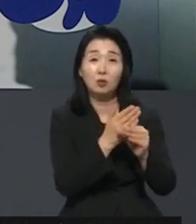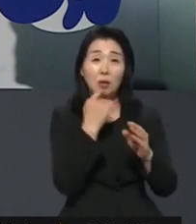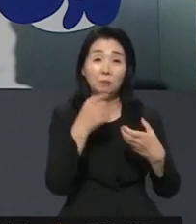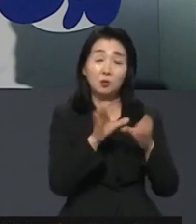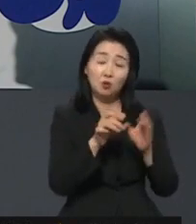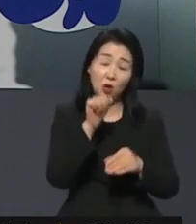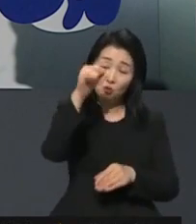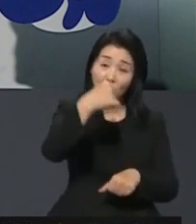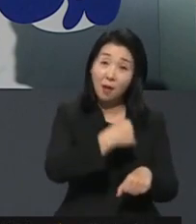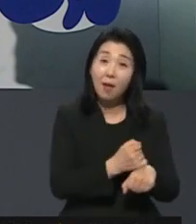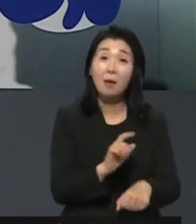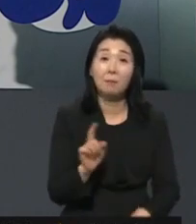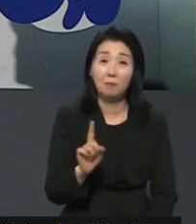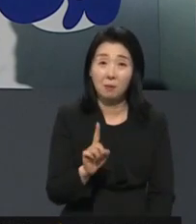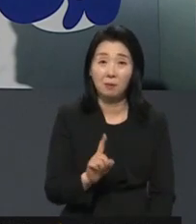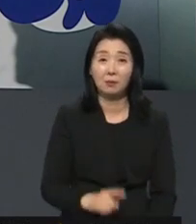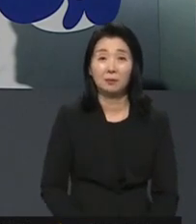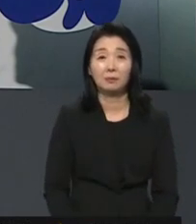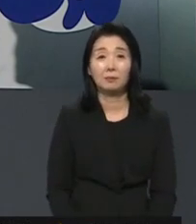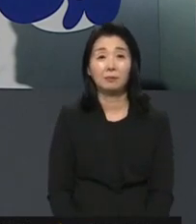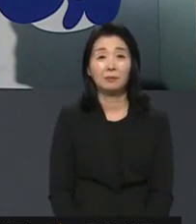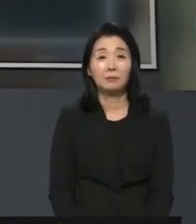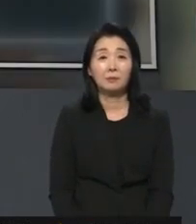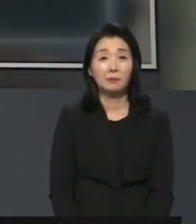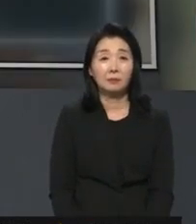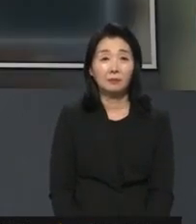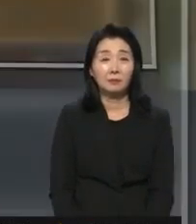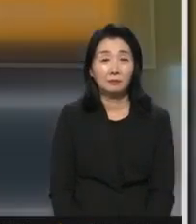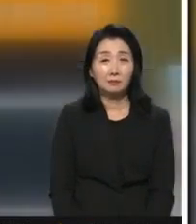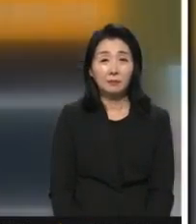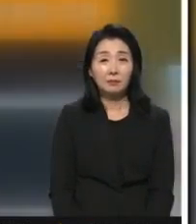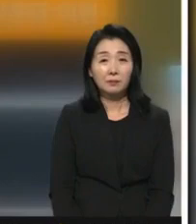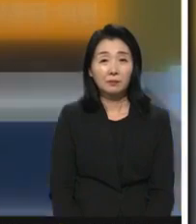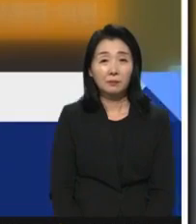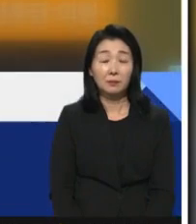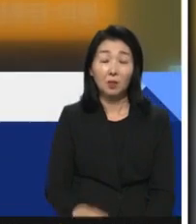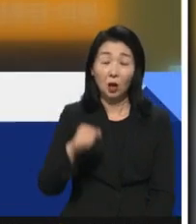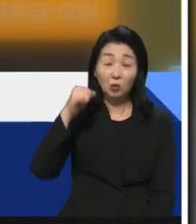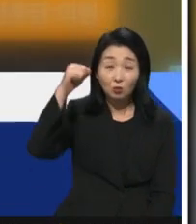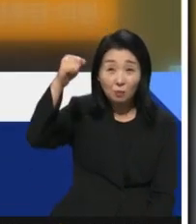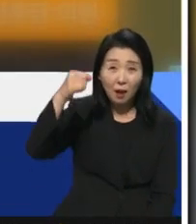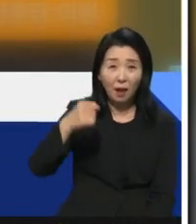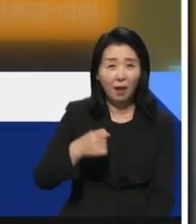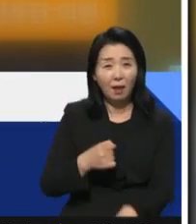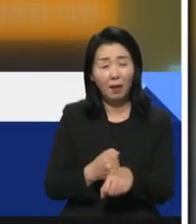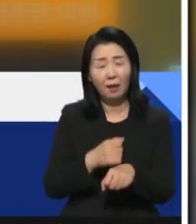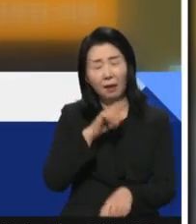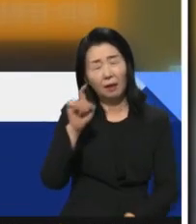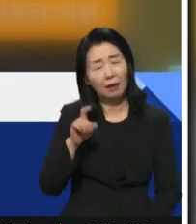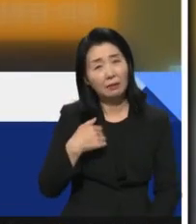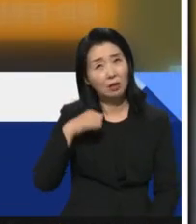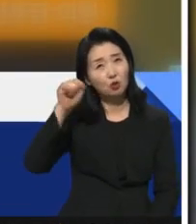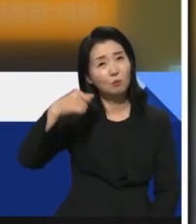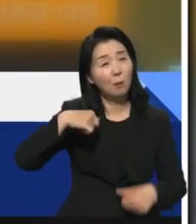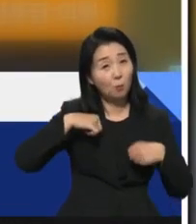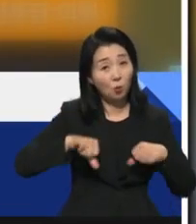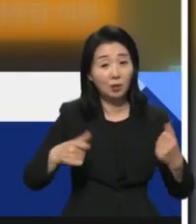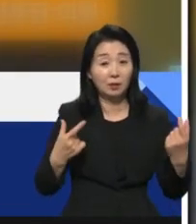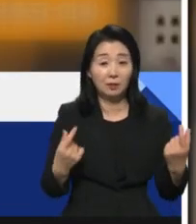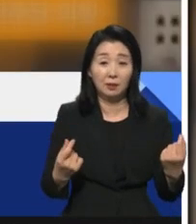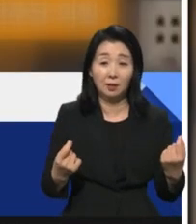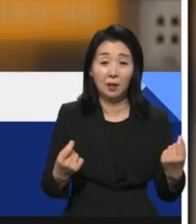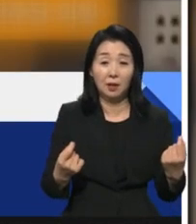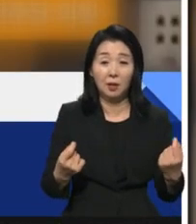민주당으로 출마해야 하느냐 이런 말까지 나왔습니다. 과연 출마를 하실까? 저는 안 하실 것 같다는 생각이 좀 들기는